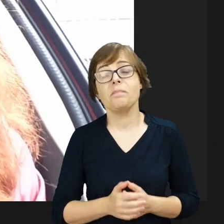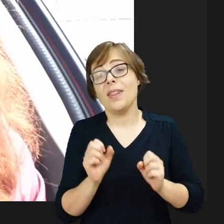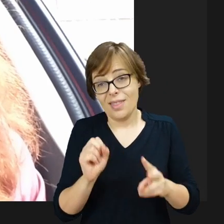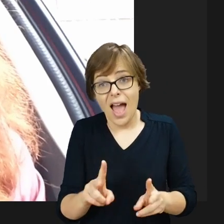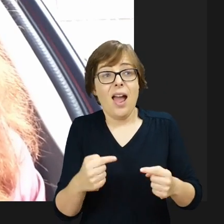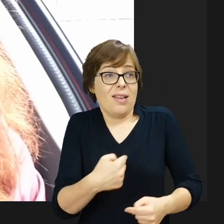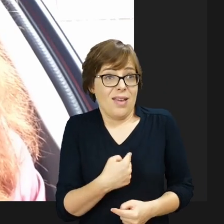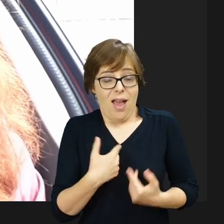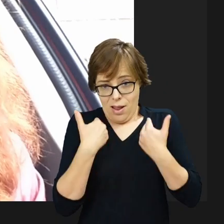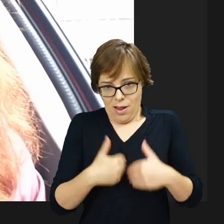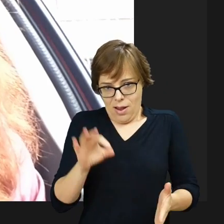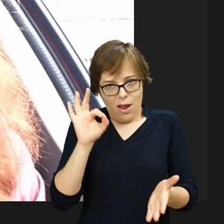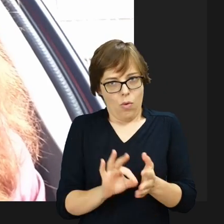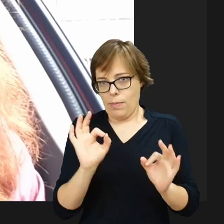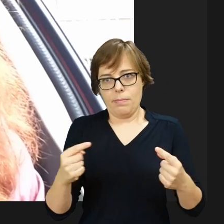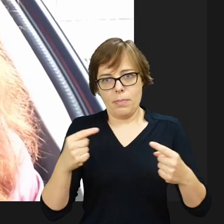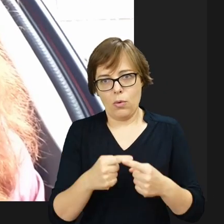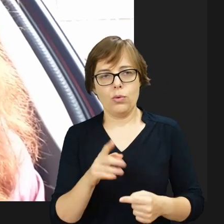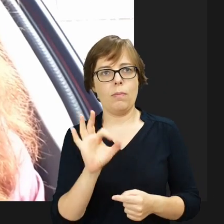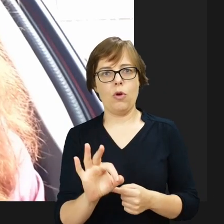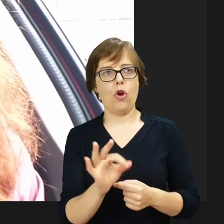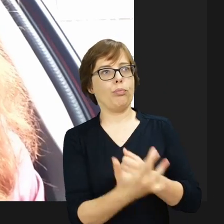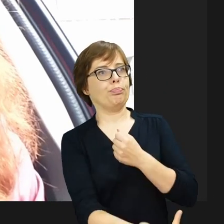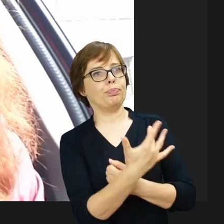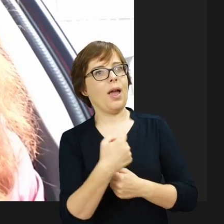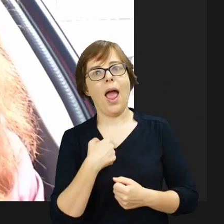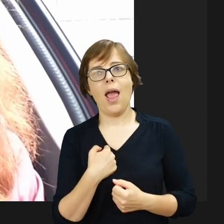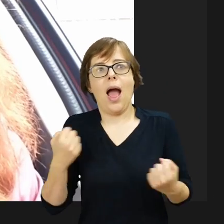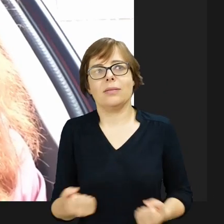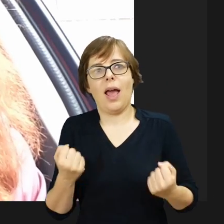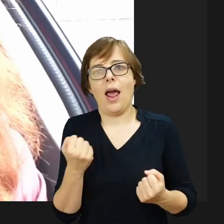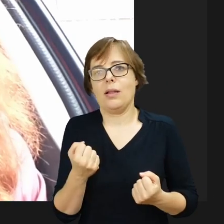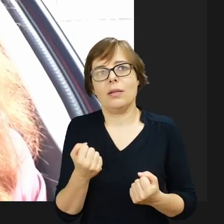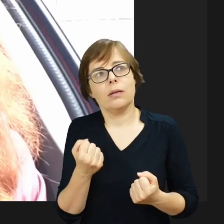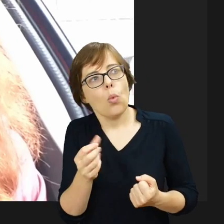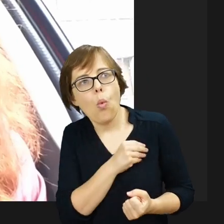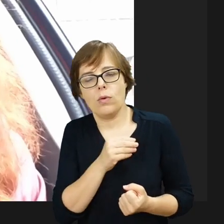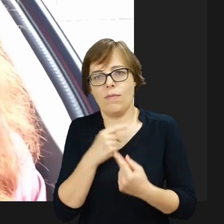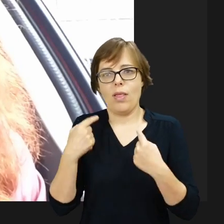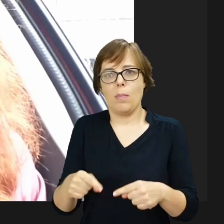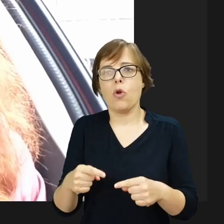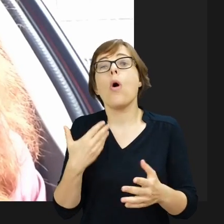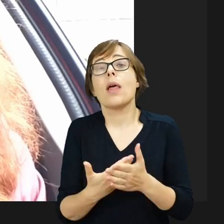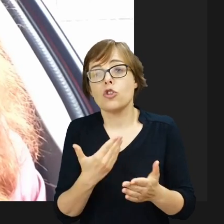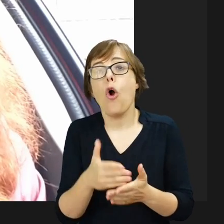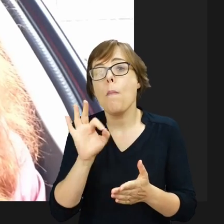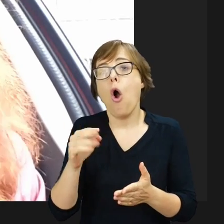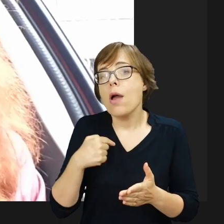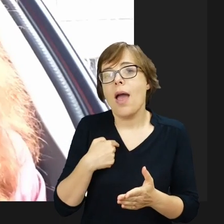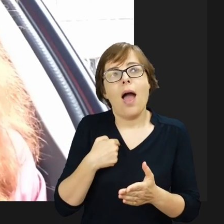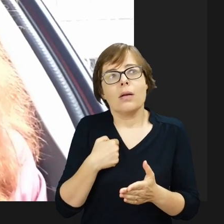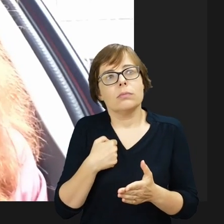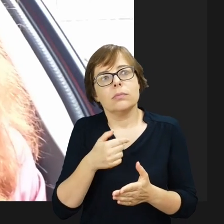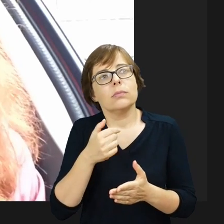zarzut, że nie zachowałam staranności, opiera się na tym, że nie zdobyłam informacji, której zdobyć